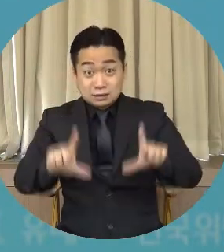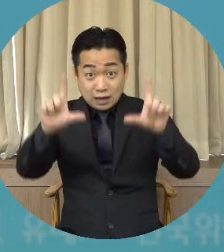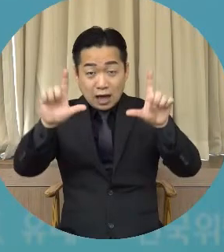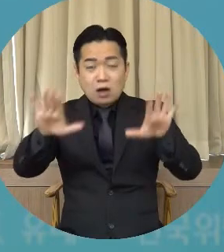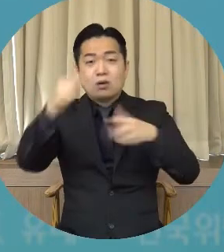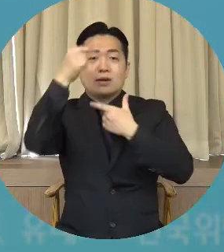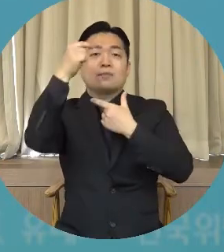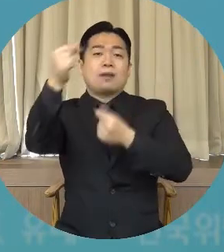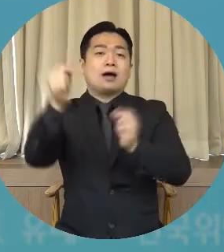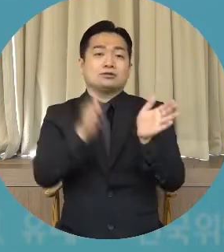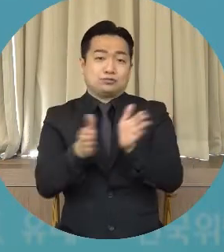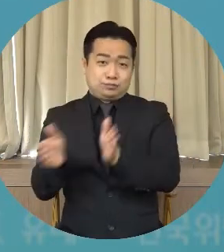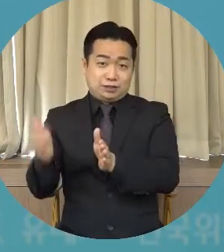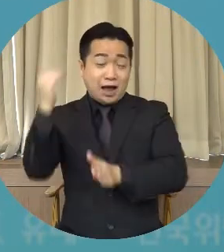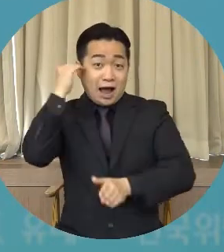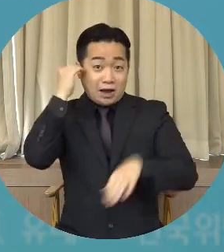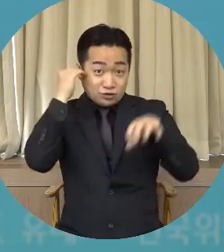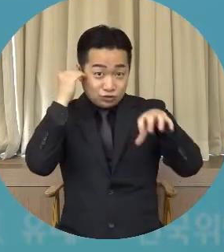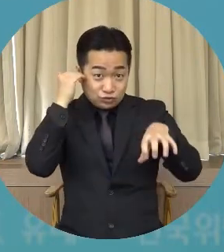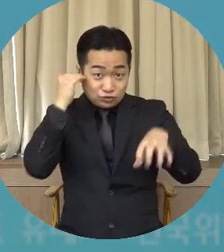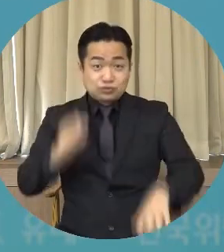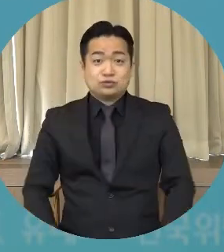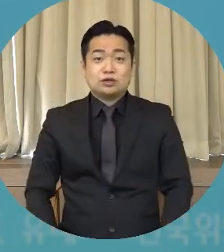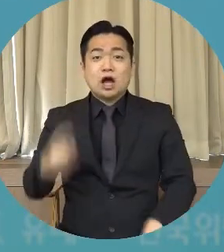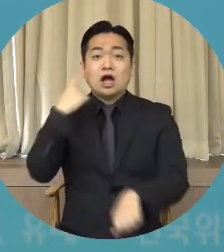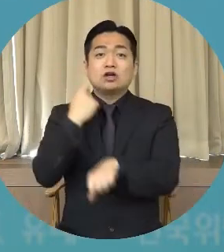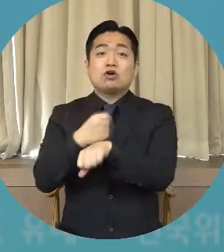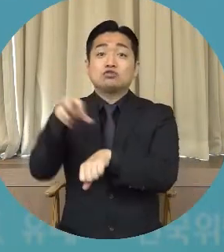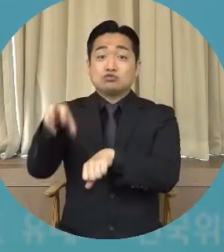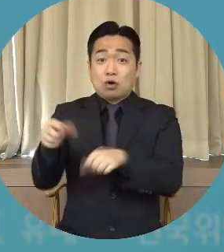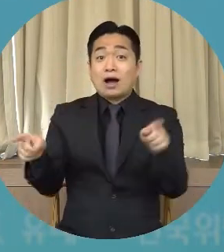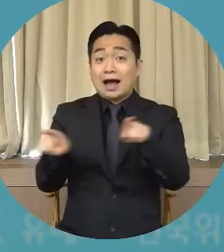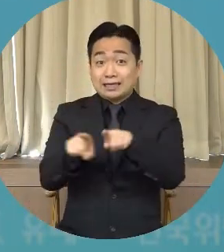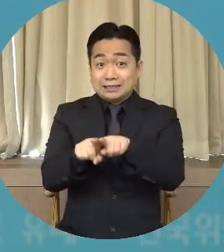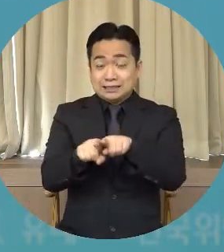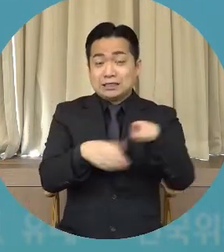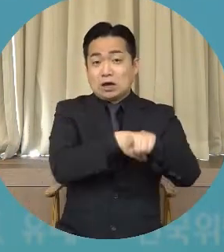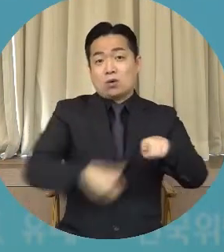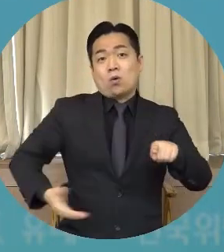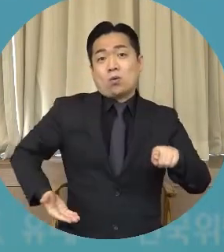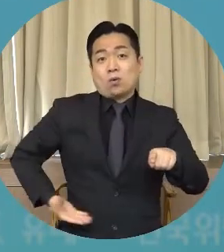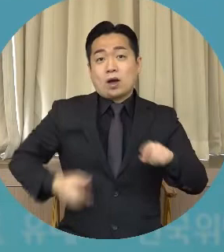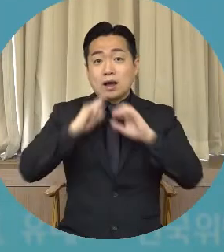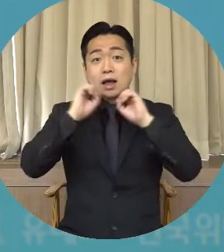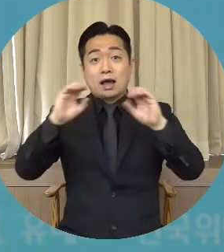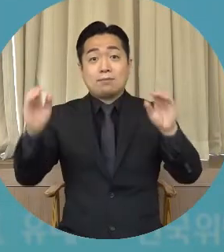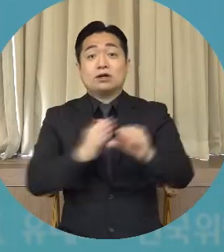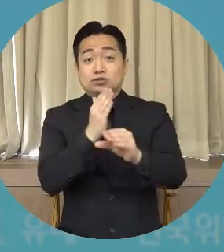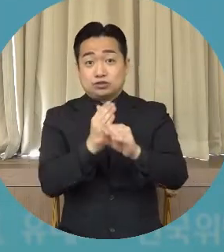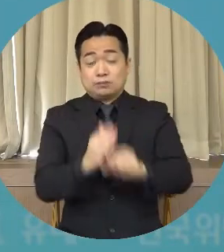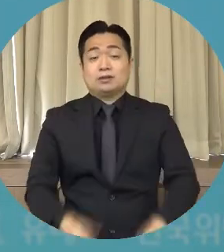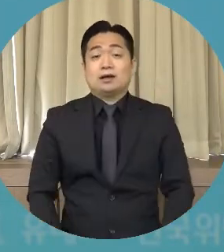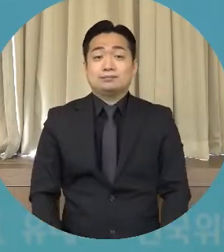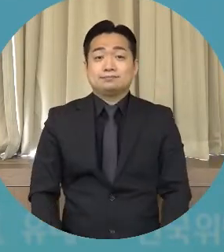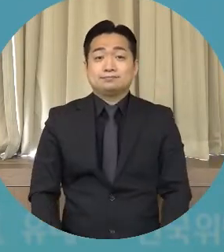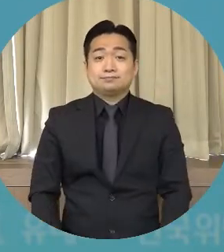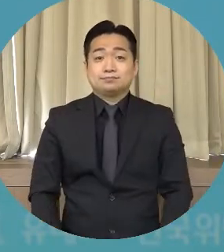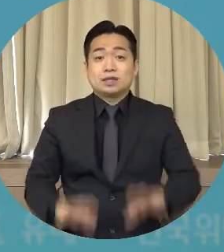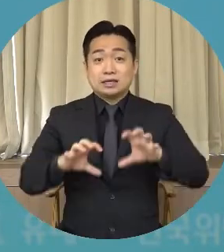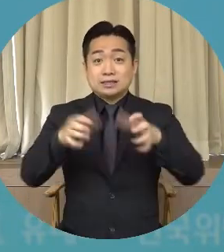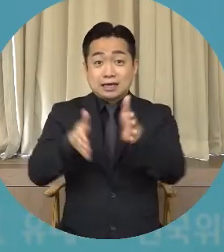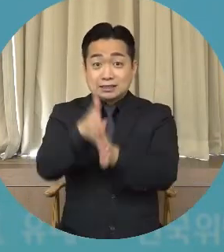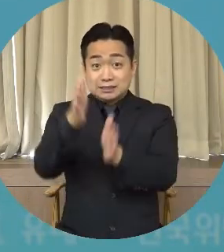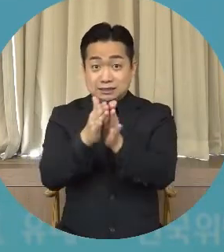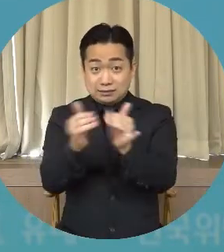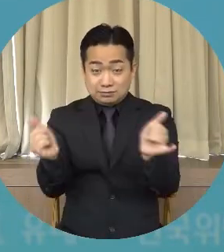맞춰서 저희가 함께 갤럽과 함께 캠페인을 벌리게 된 것입니다. 그래서 세계 시민들이